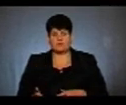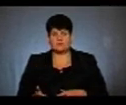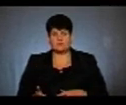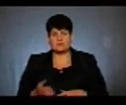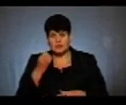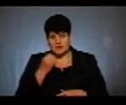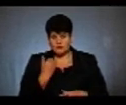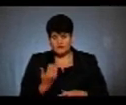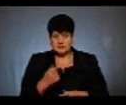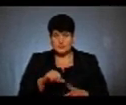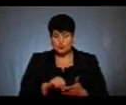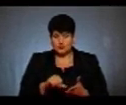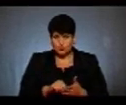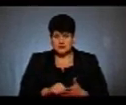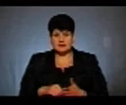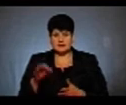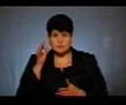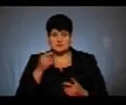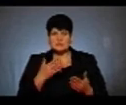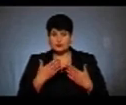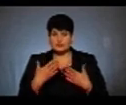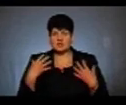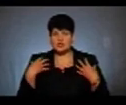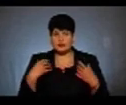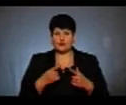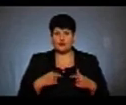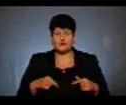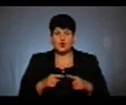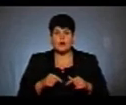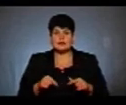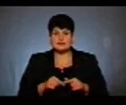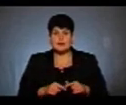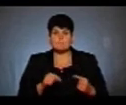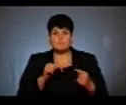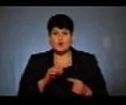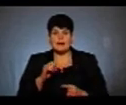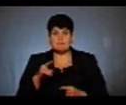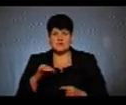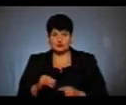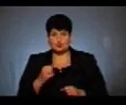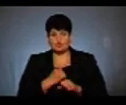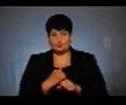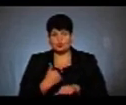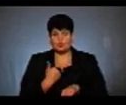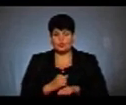дякую вам за участь у нашому ефірі. Нагадаю, що ми спілкувалися з начальником відділу організації протиепізоотичної роботи Головного